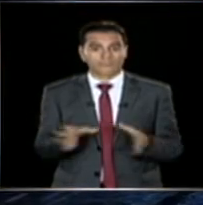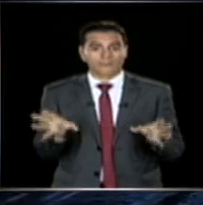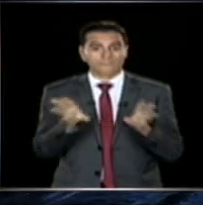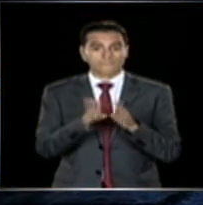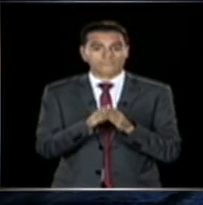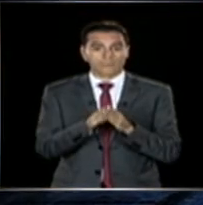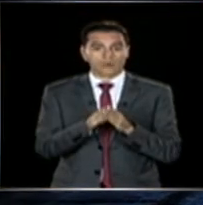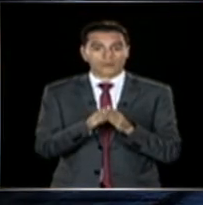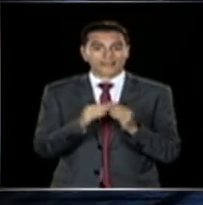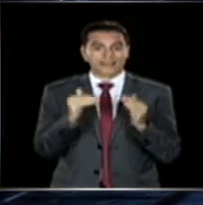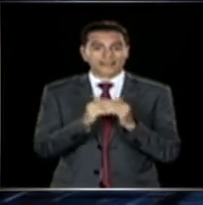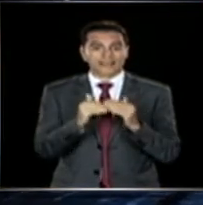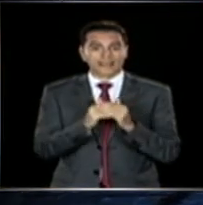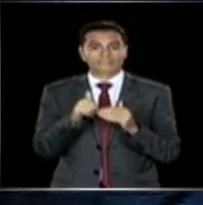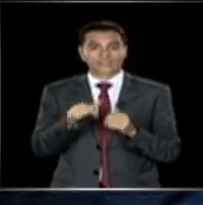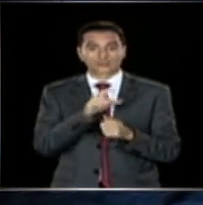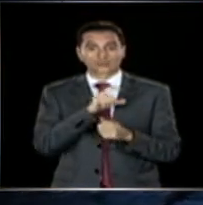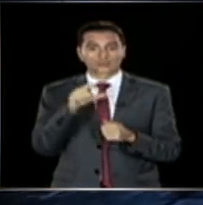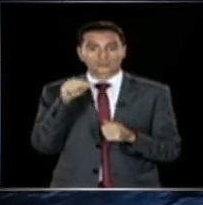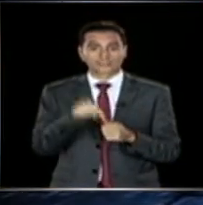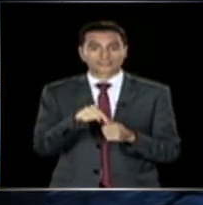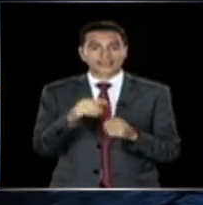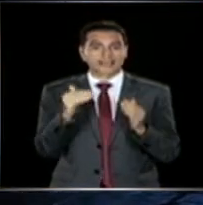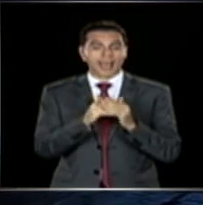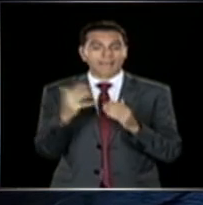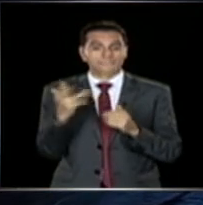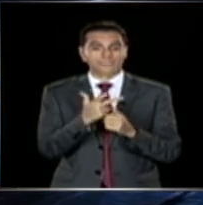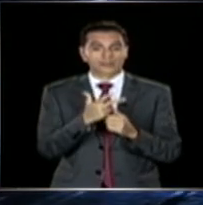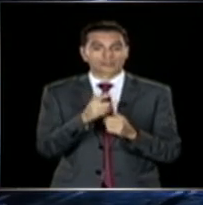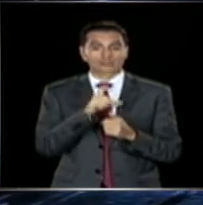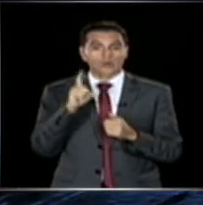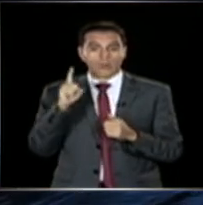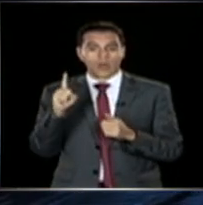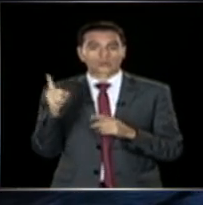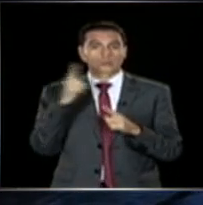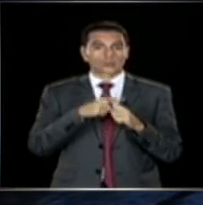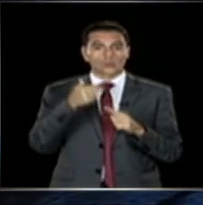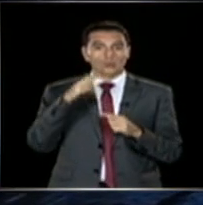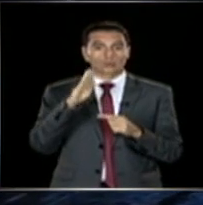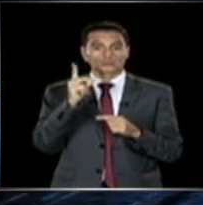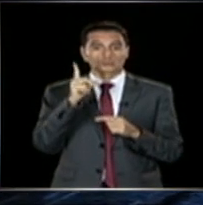ما هو مجموع الأيام في الشهور الآتية؟ يناير،